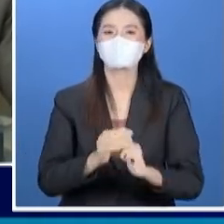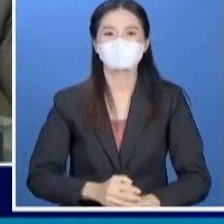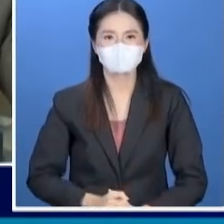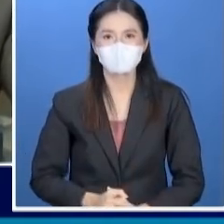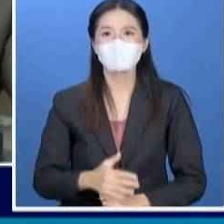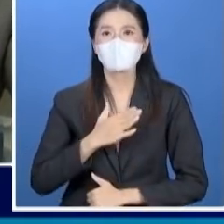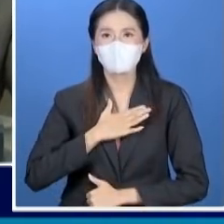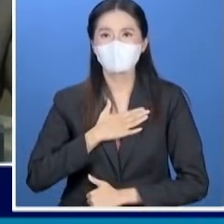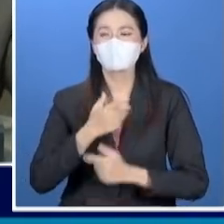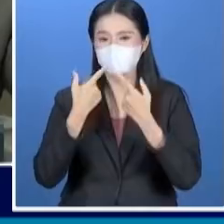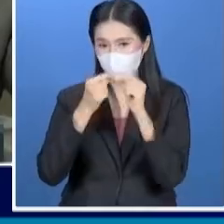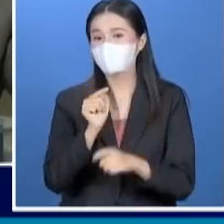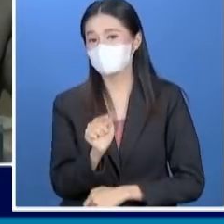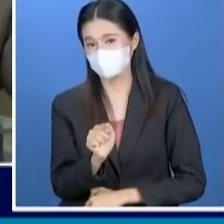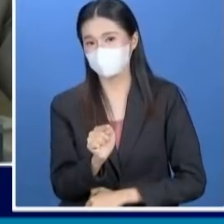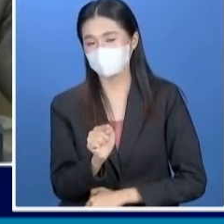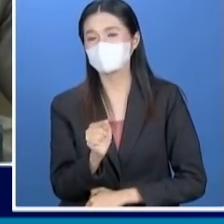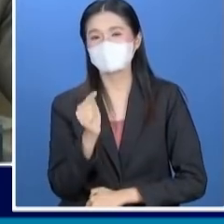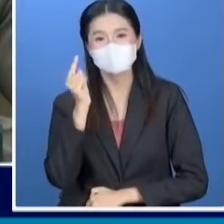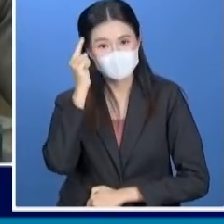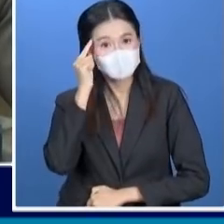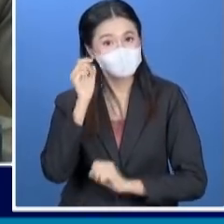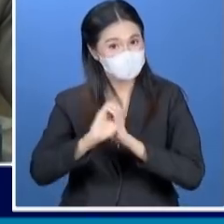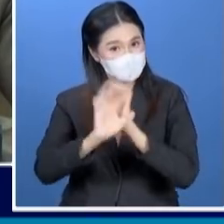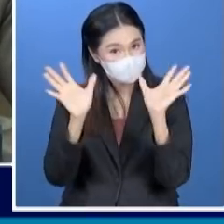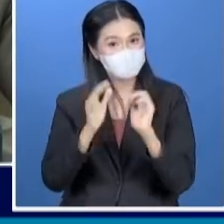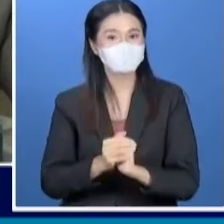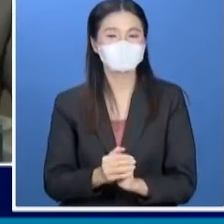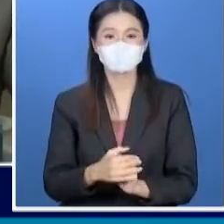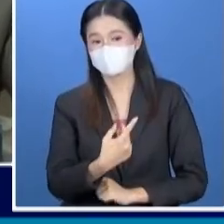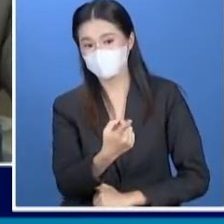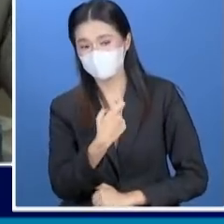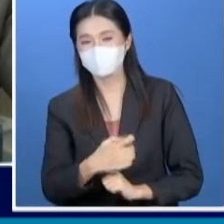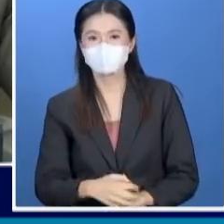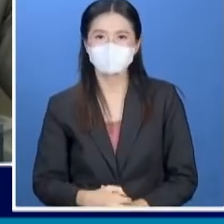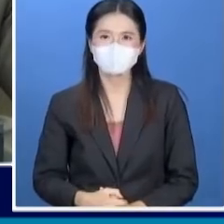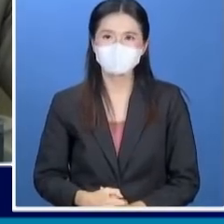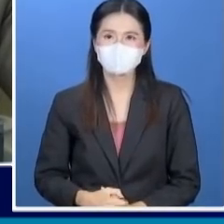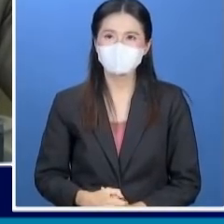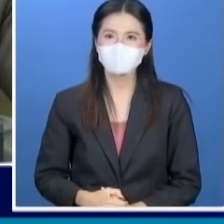ะฮะผมตอบอย่างนี้นะครับน่าจะเคลียร์นะครับเชิญครับ